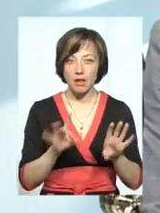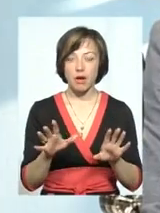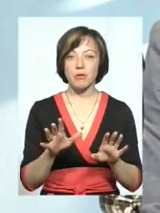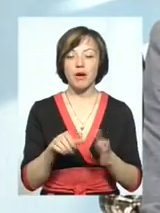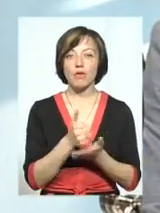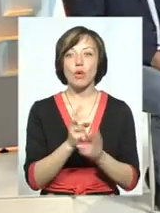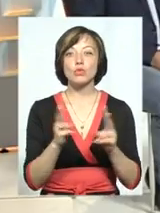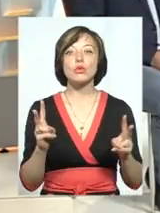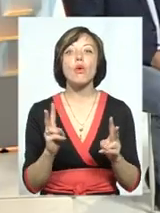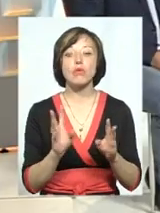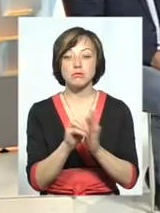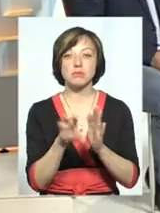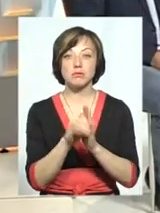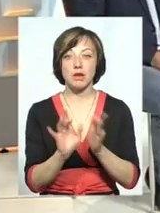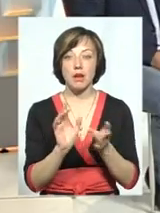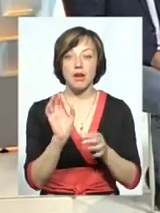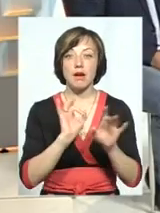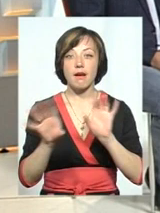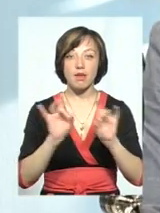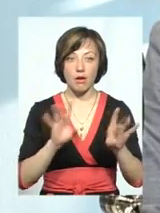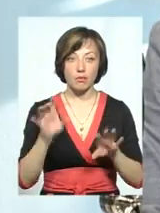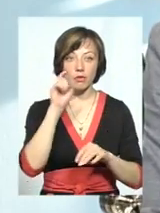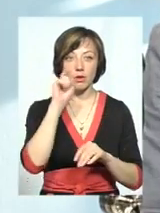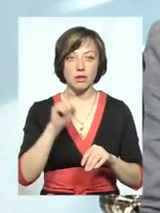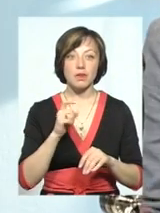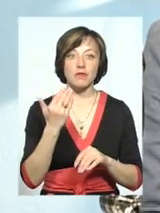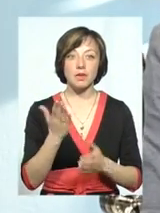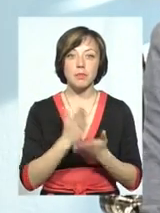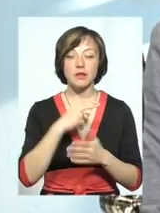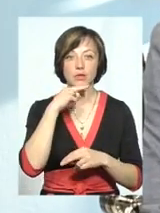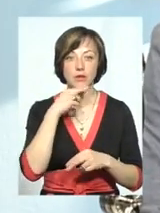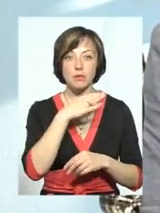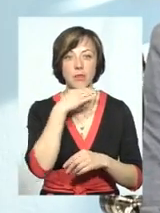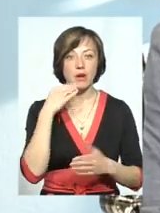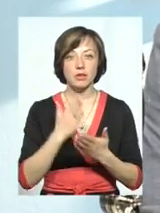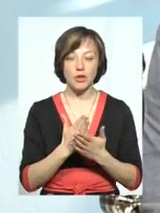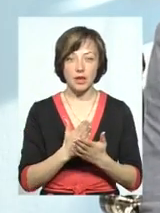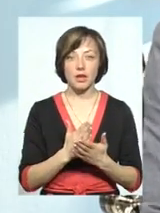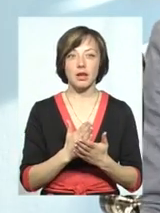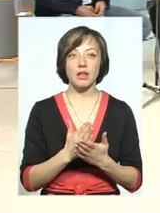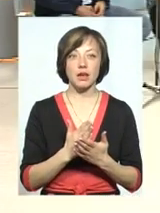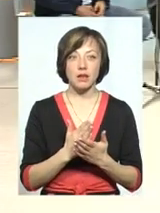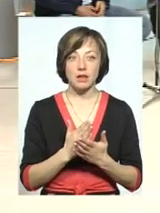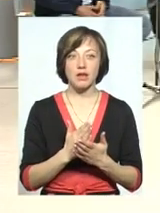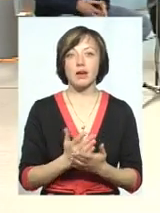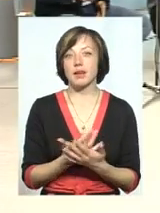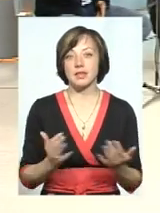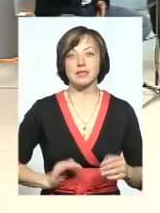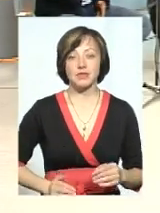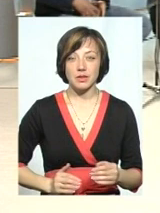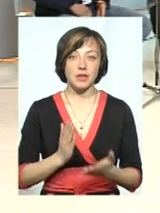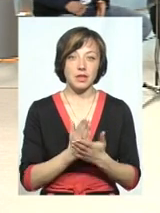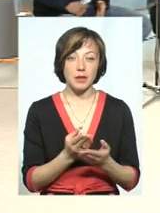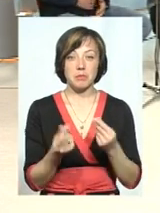А да. Хто запускає рекламу в цій соціальній мережі в Україні? Я розумію, про що ви говорите. Кажу, ви маєте на увазі, що багато є айтішних компаній, які спеціалізуються. Різних компаній, не тільки айтішних. Є